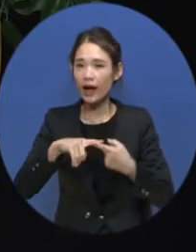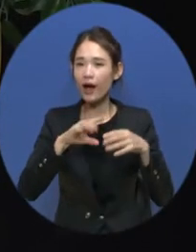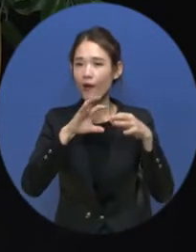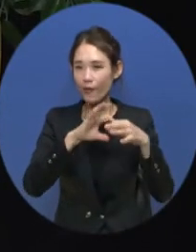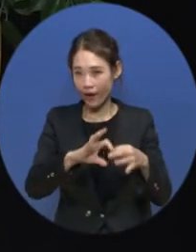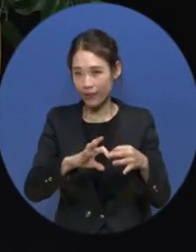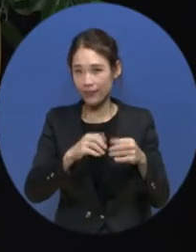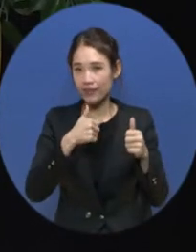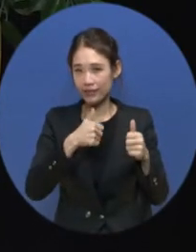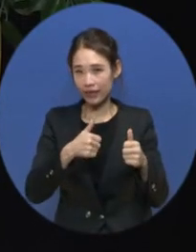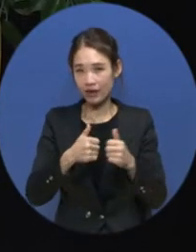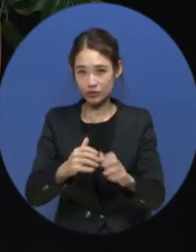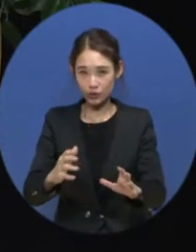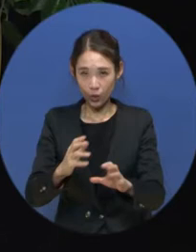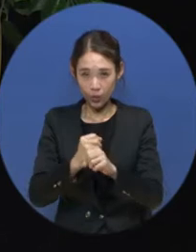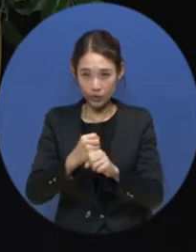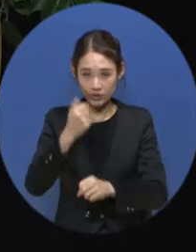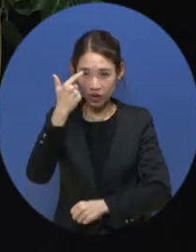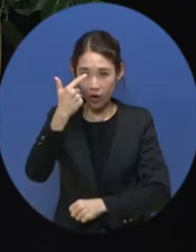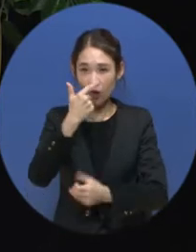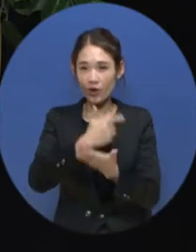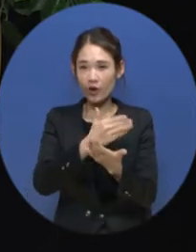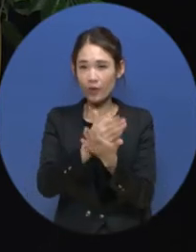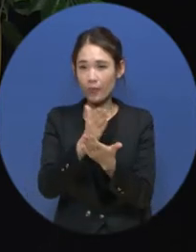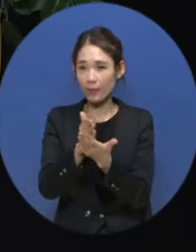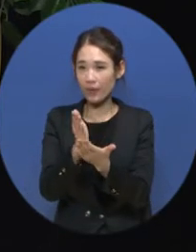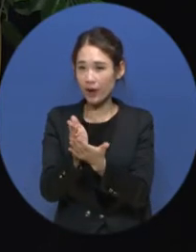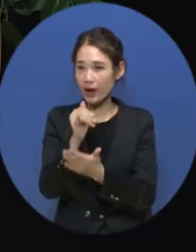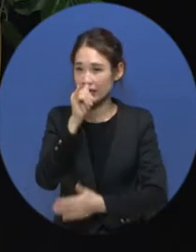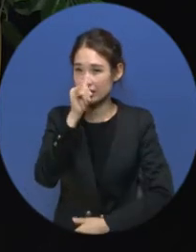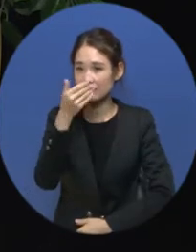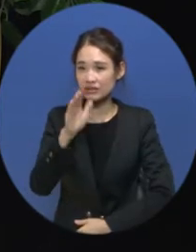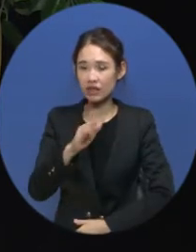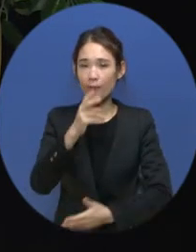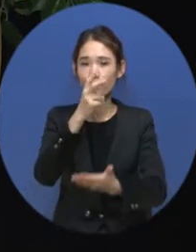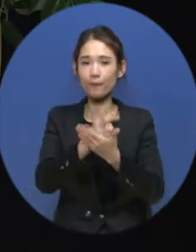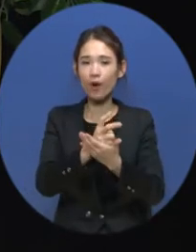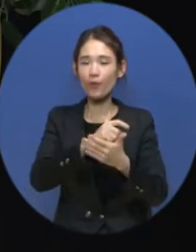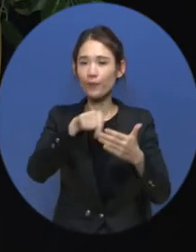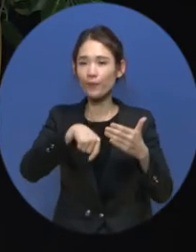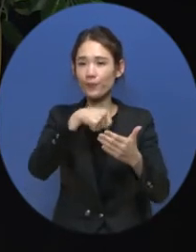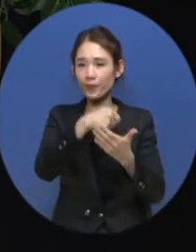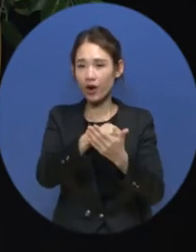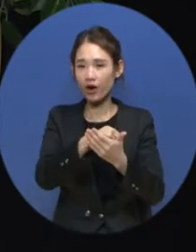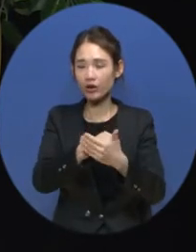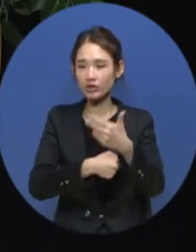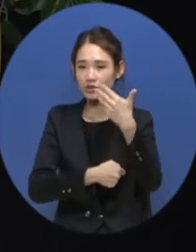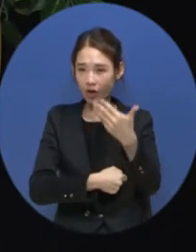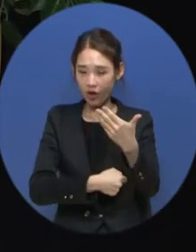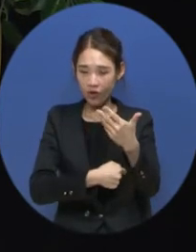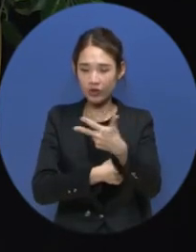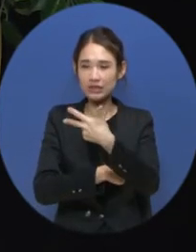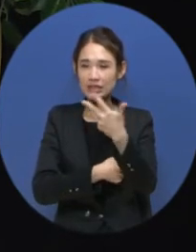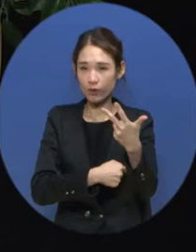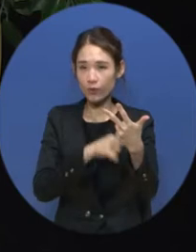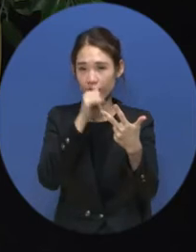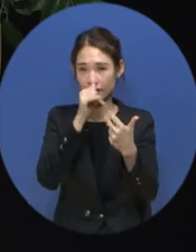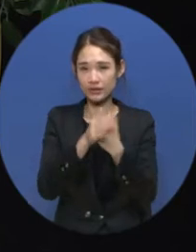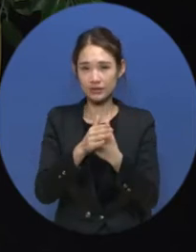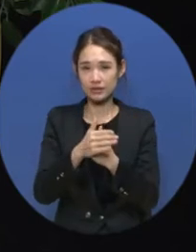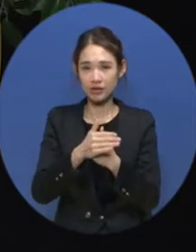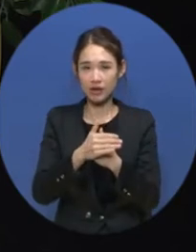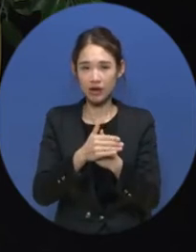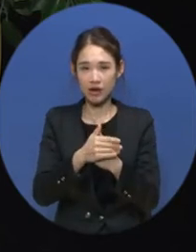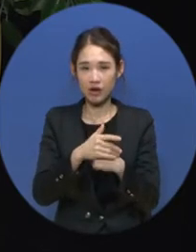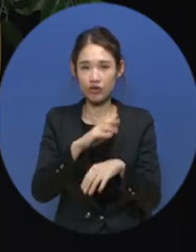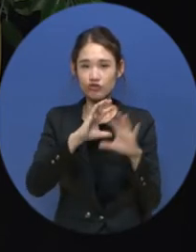우리 조직에는 여섯 개의 분과가 있지만 예. 법적으로는 일곱 개가 있습니다. 그러니까 이제 국가나